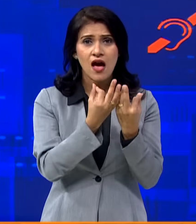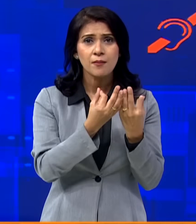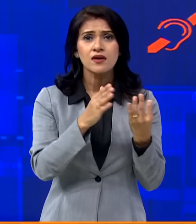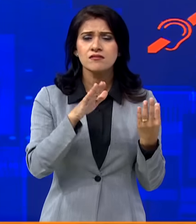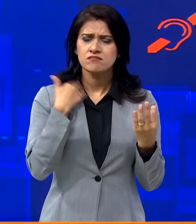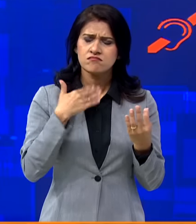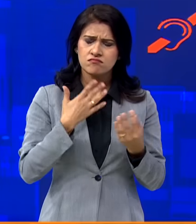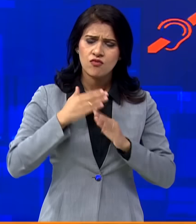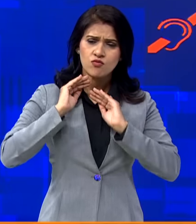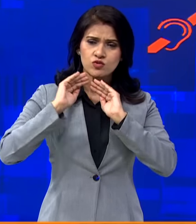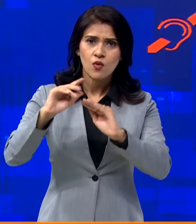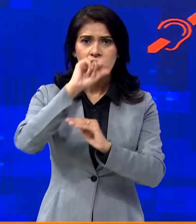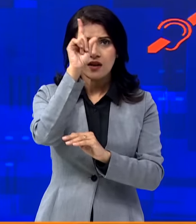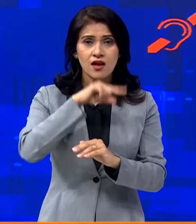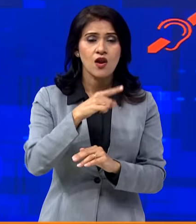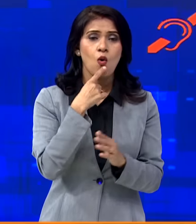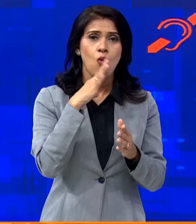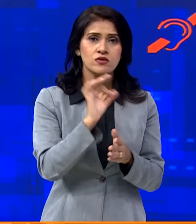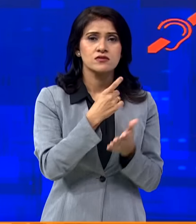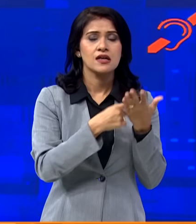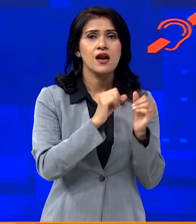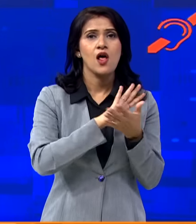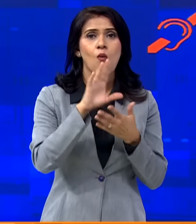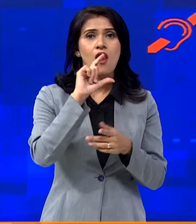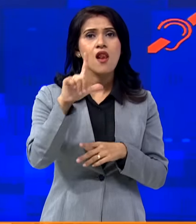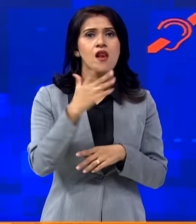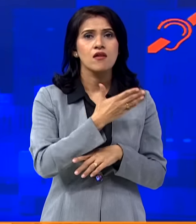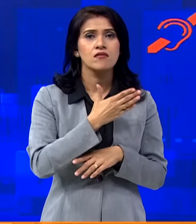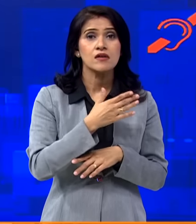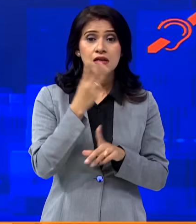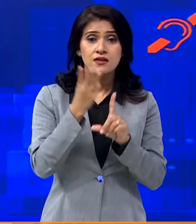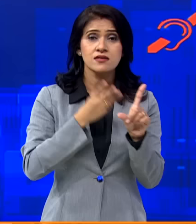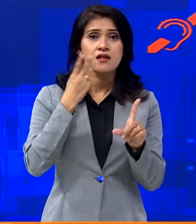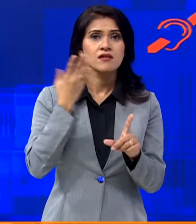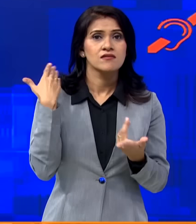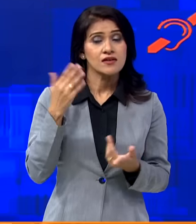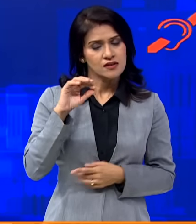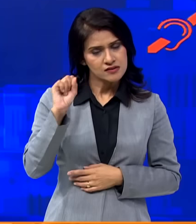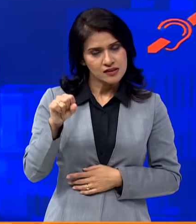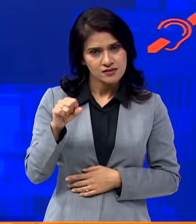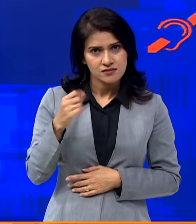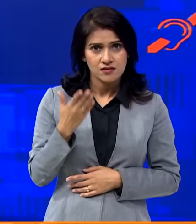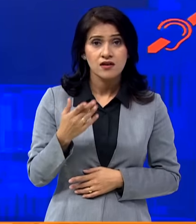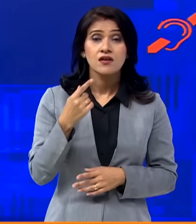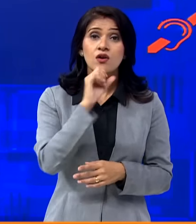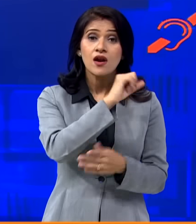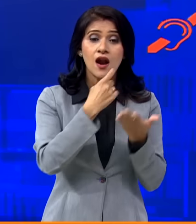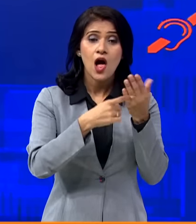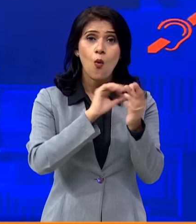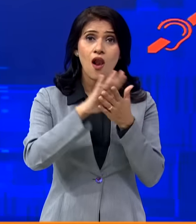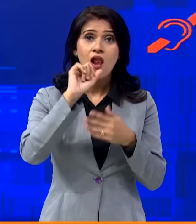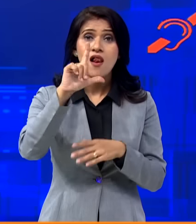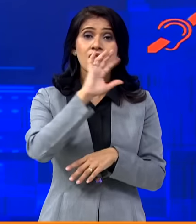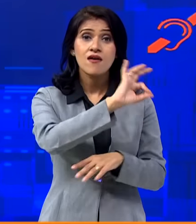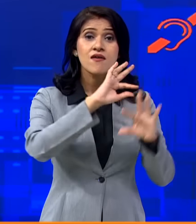हैं राहुल गांधी सच्चे देशभक्त हैं मैं तो आज भी कह रहा हूं राहुल गांधी जी के परिवार ने बलदान दिया है